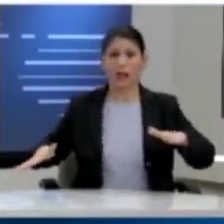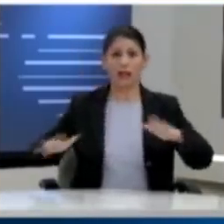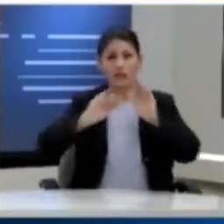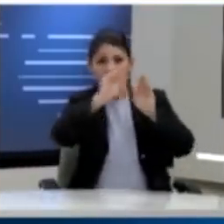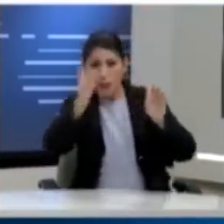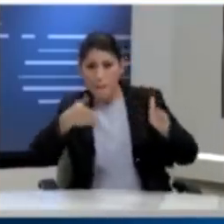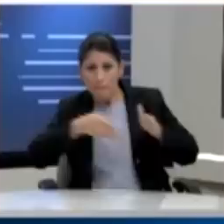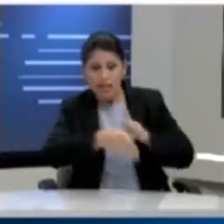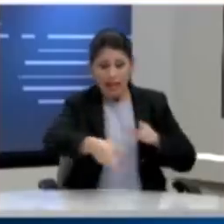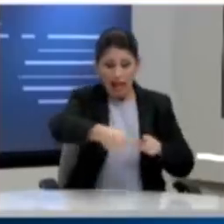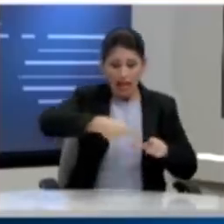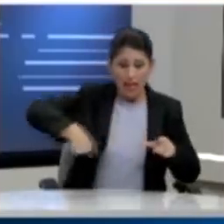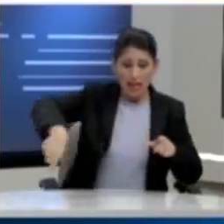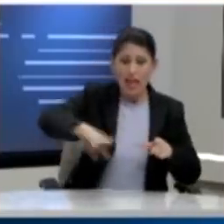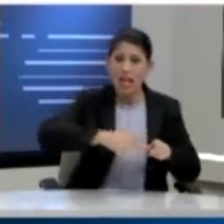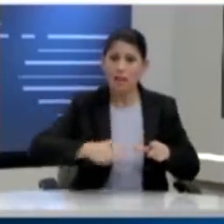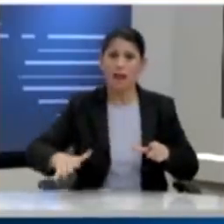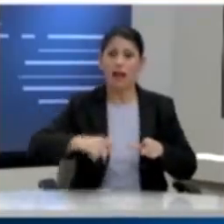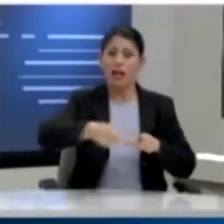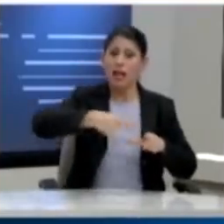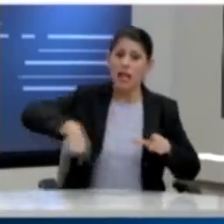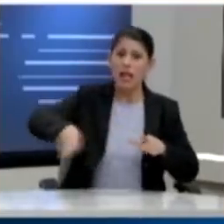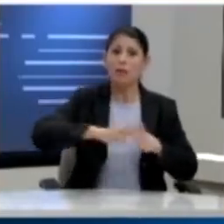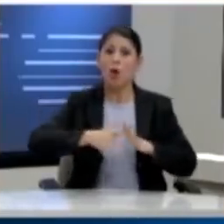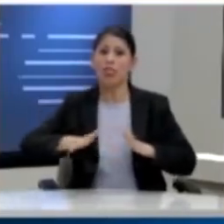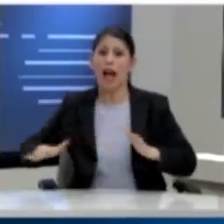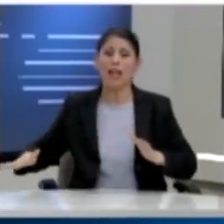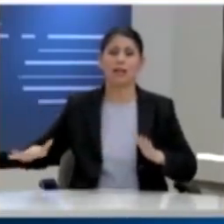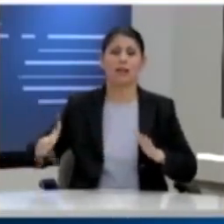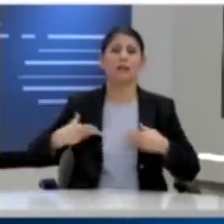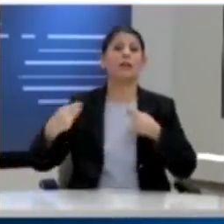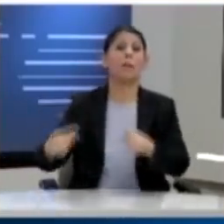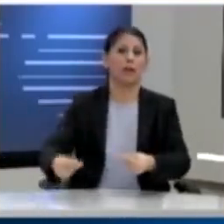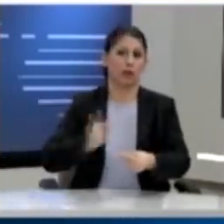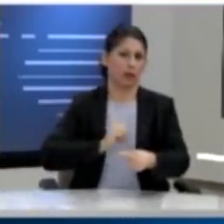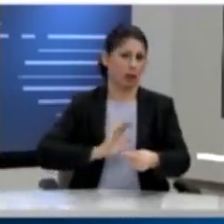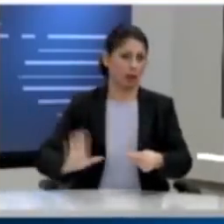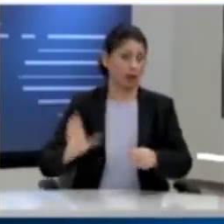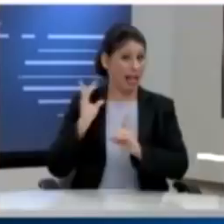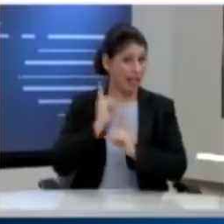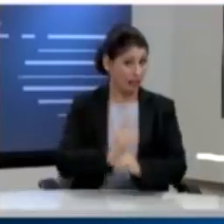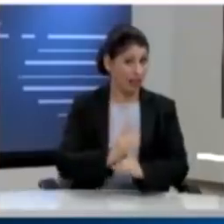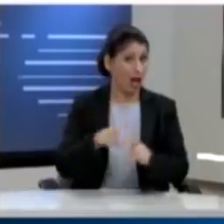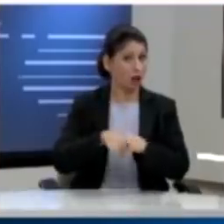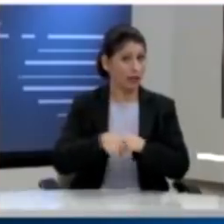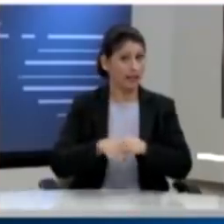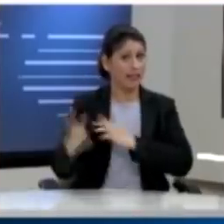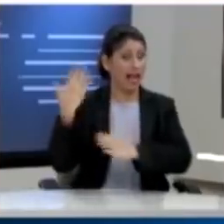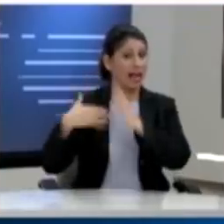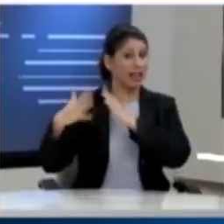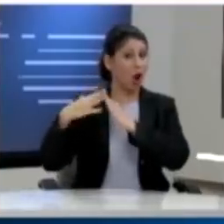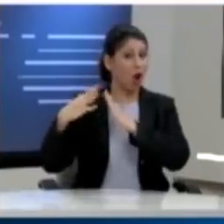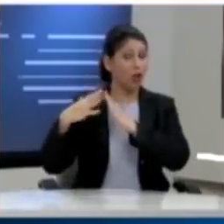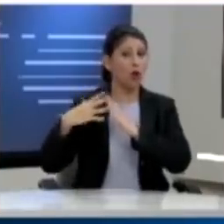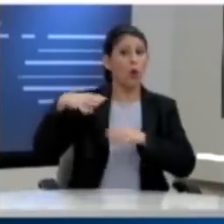σπήλαια, οι λίμνες, οι λιμνοθάλασσες, οι αρχαιολογικοί χώροι. Ιδιαίτερα όσον αφορά τους αρχαιολογικούς χώρους